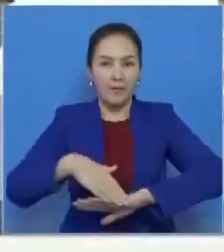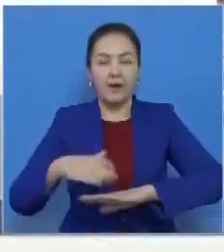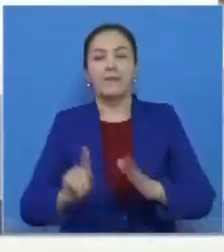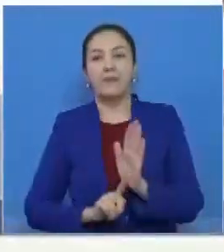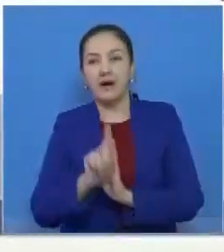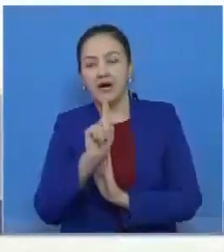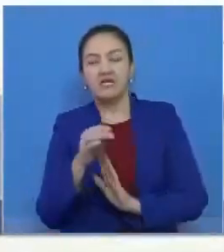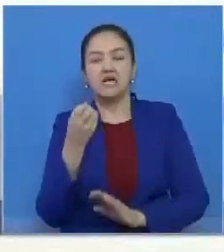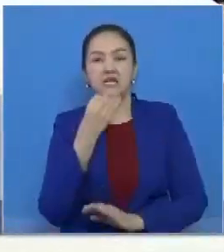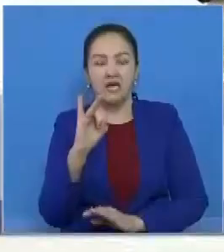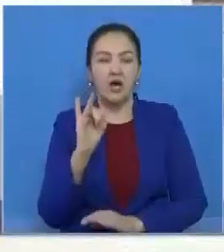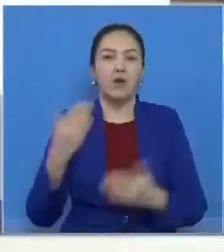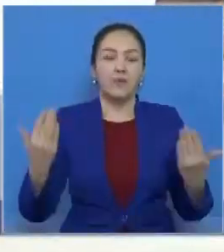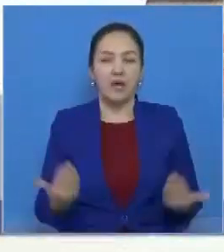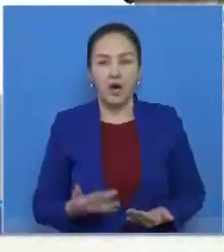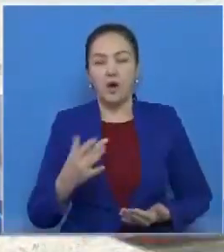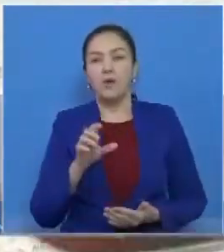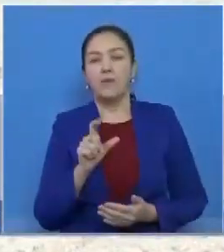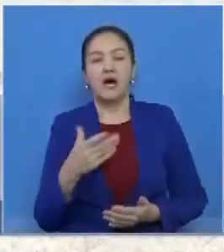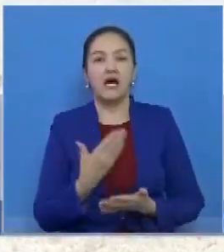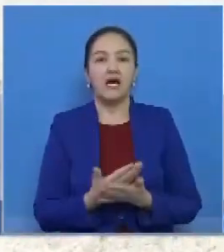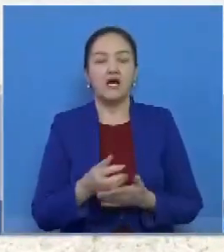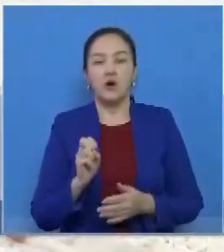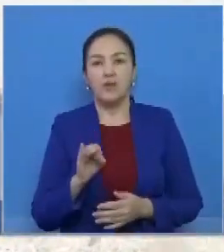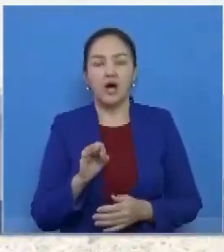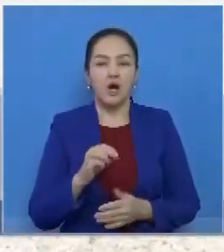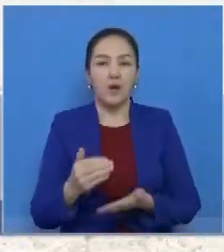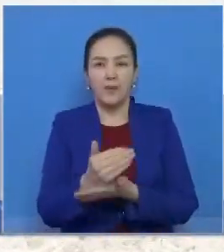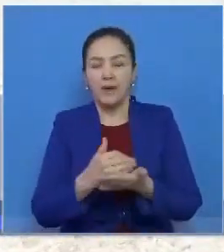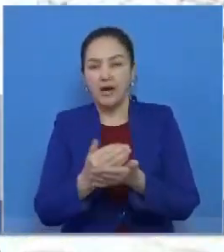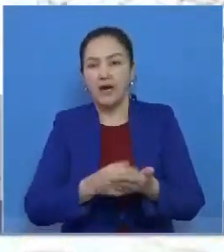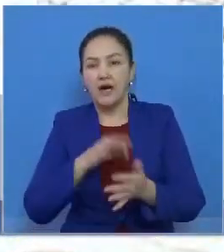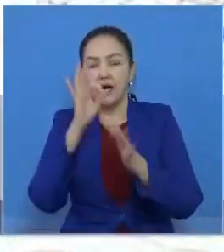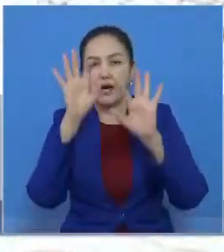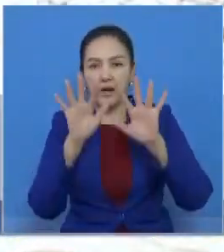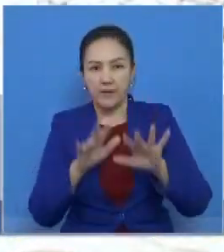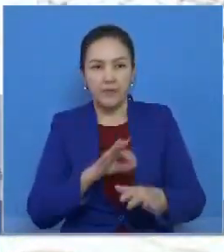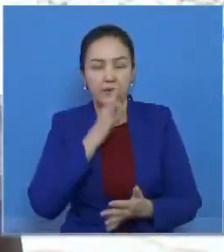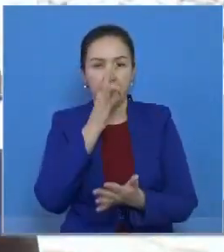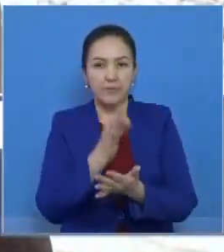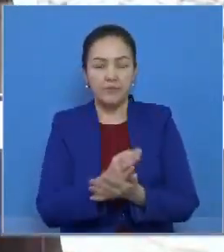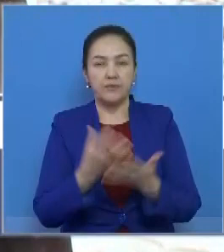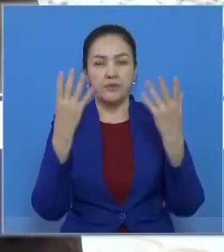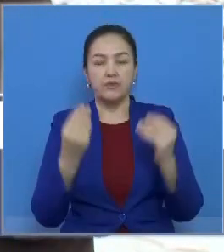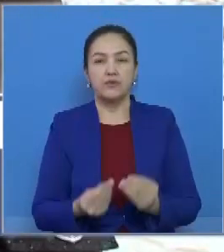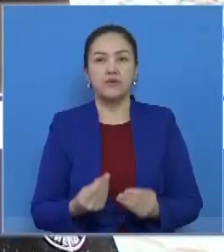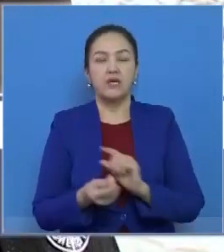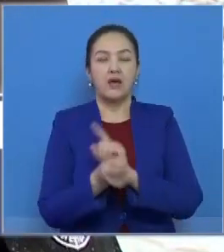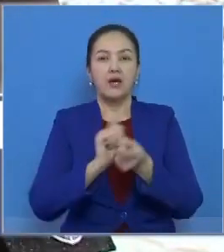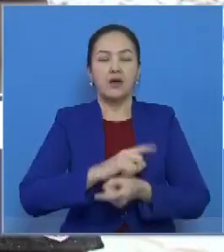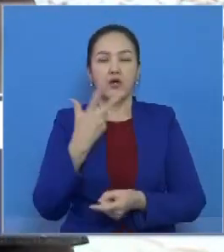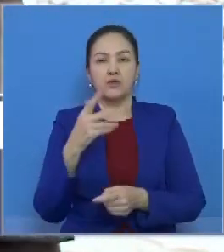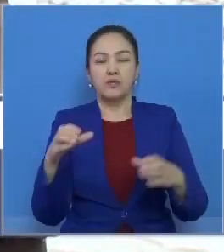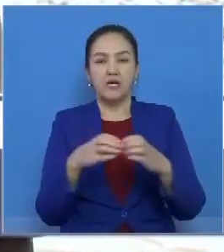қолынан бастап Шанхай, Тұрғындар қалашығы аудандарындағы ағылпаны аршуға жауапты. Осы күндізгі ауысымда бізде 3 бригада жұмыс жасап